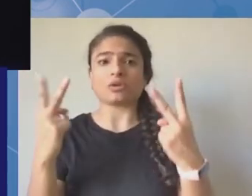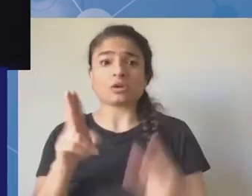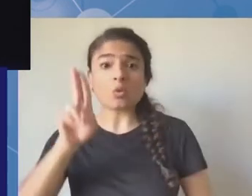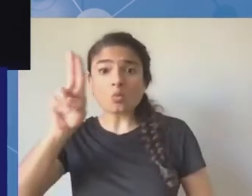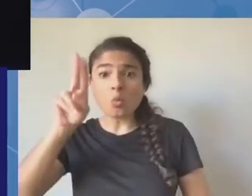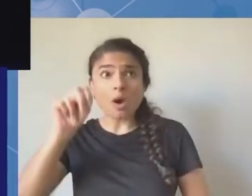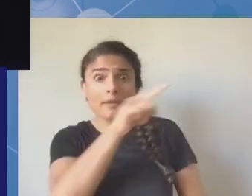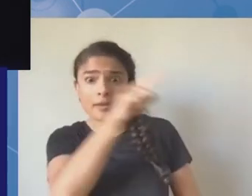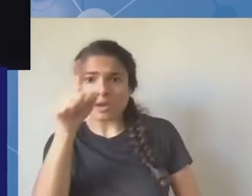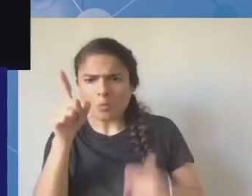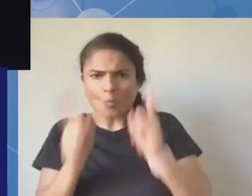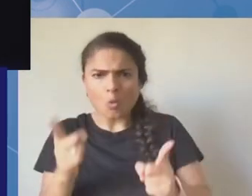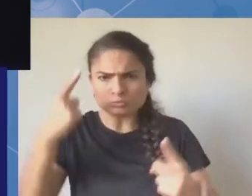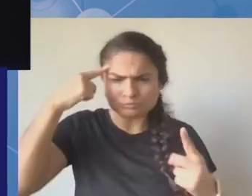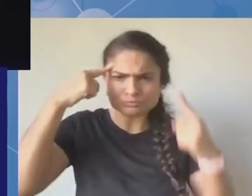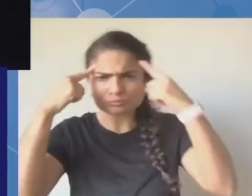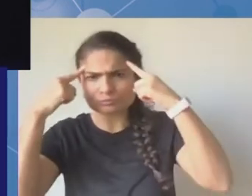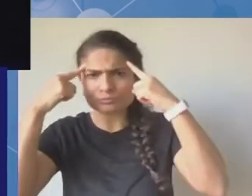من